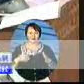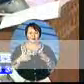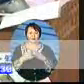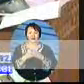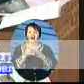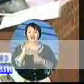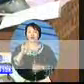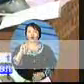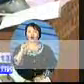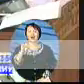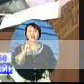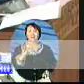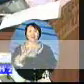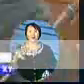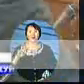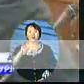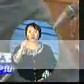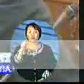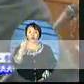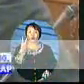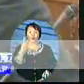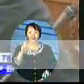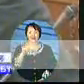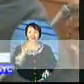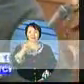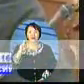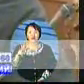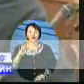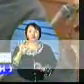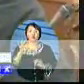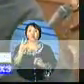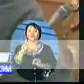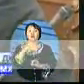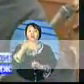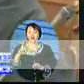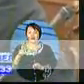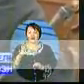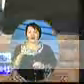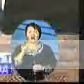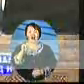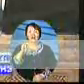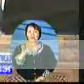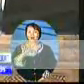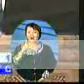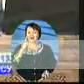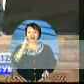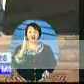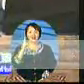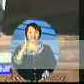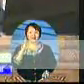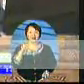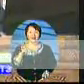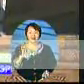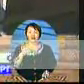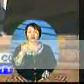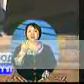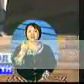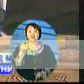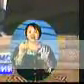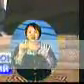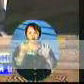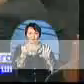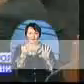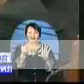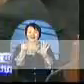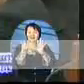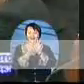ахуй нэгжүүдийн эрчим хүчний үнийг зах зээлийн нөхцөлд нь хүргэе. Ингэснээр аж ахуй нэгжийн 1 кВт цахилгааны үнийг 76 төгрөг байгааг